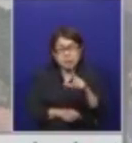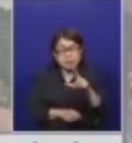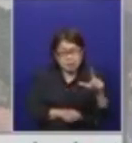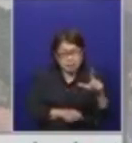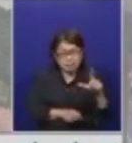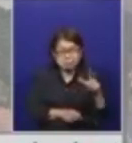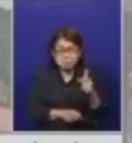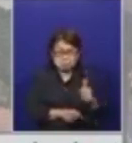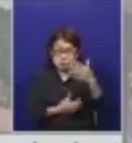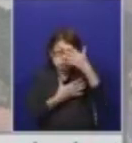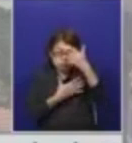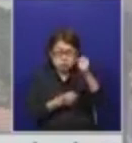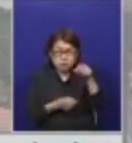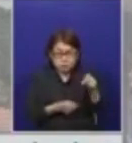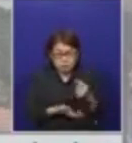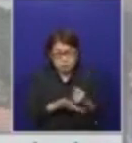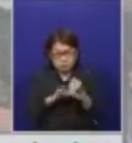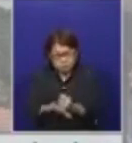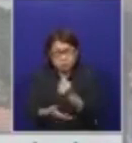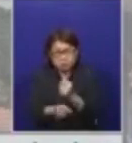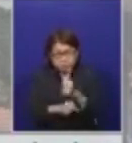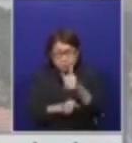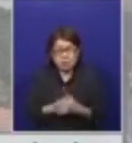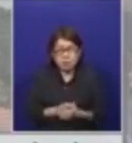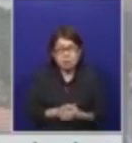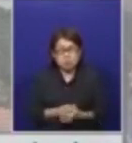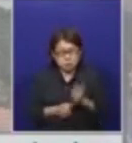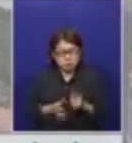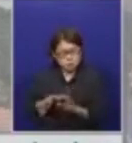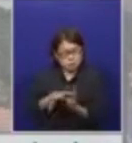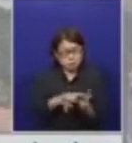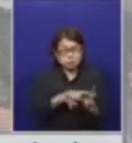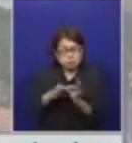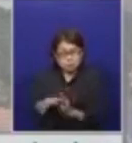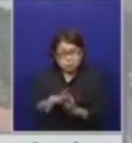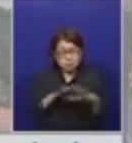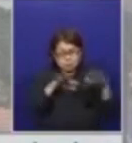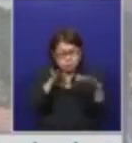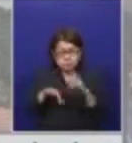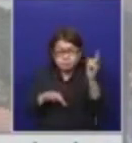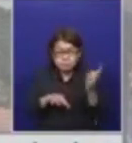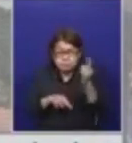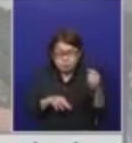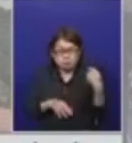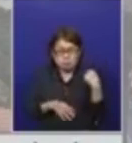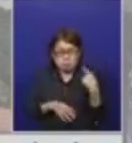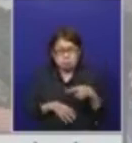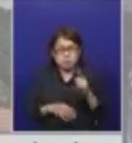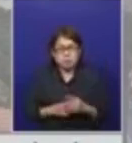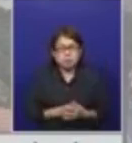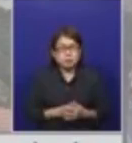ที่น่าสนใจมากนะครับแล้วช่วยเหลือเขาได้โดยตรงแล้วถ้าเรามาเชื่อมโยงกับการท่องเที่ยวมันก็จะยิ่งมีประโยชน์มหาศาลน